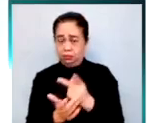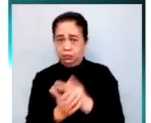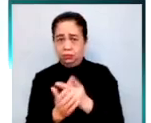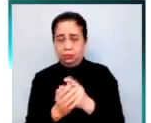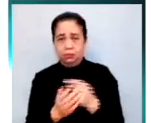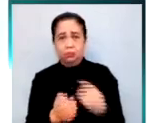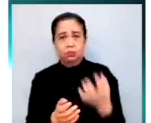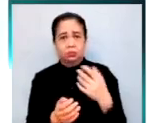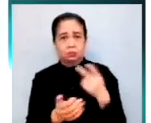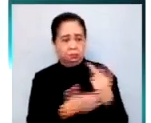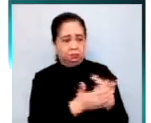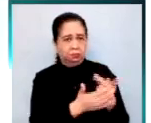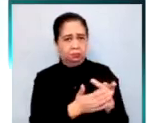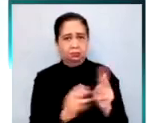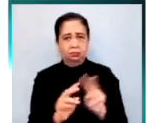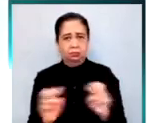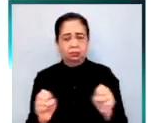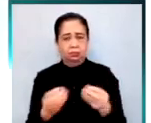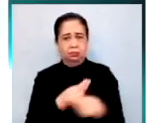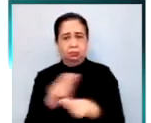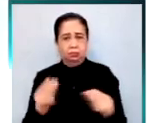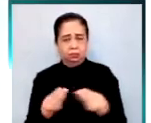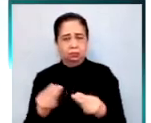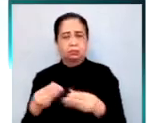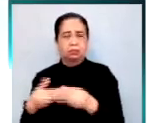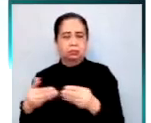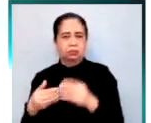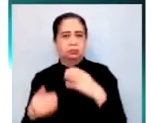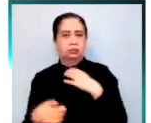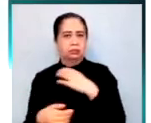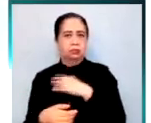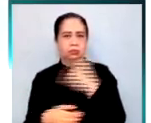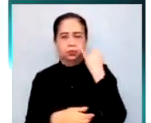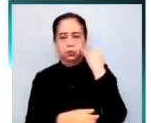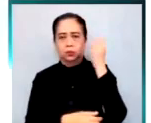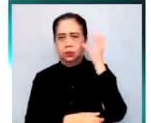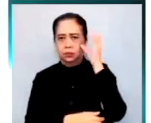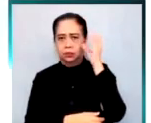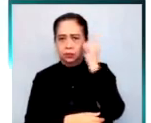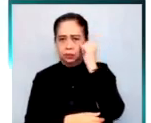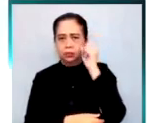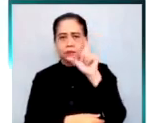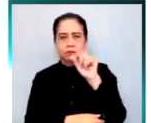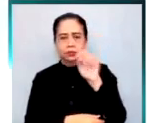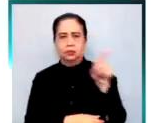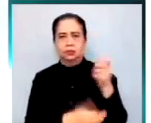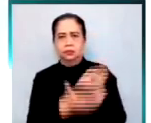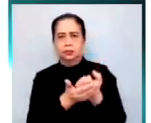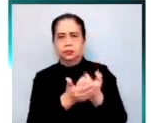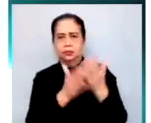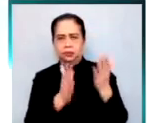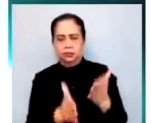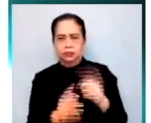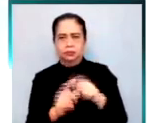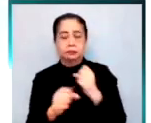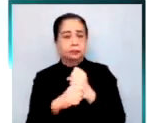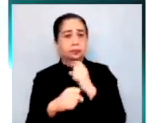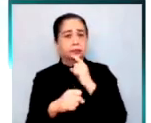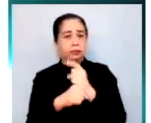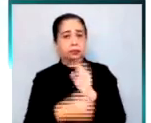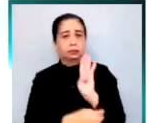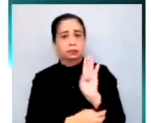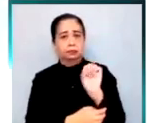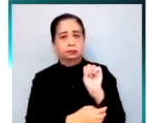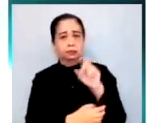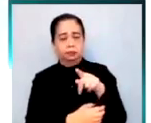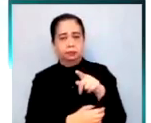piso kontra dolyar. Ayon yan kay Congressman Joey Salceda na isa ring ekonomista. Pero pagtitiyak ng Bangko Sentral ng